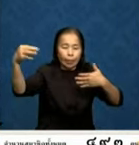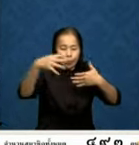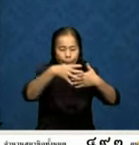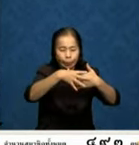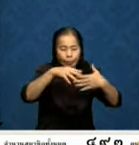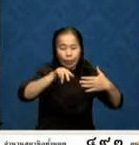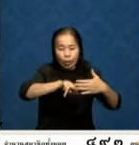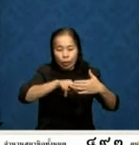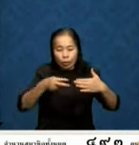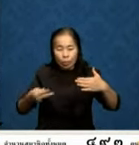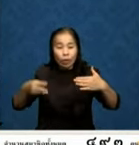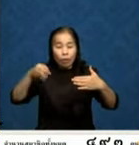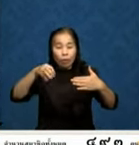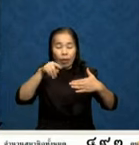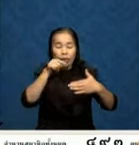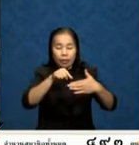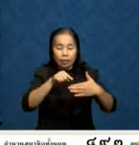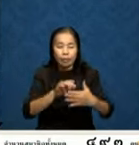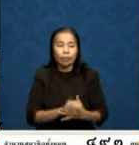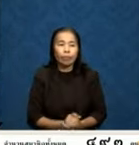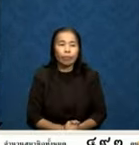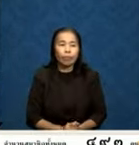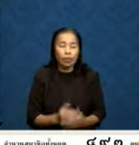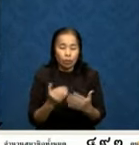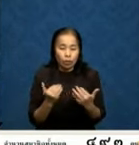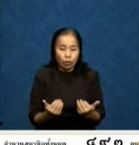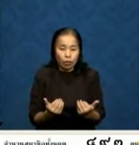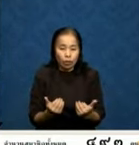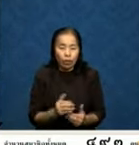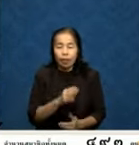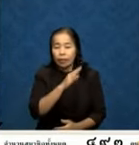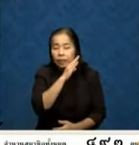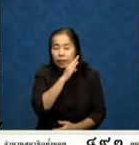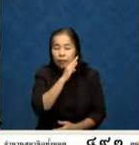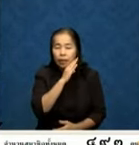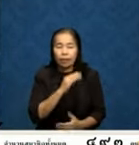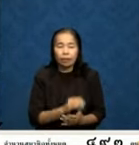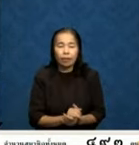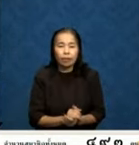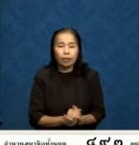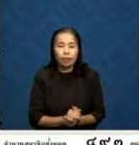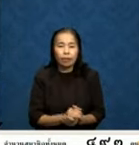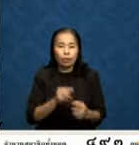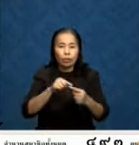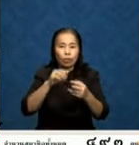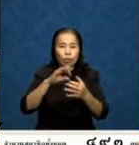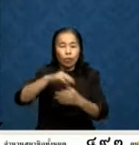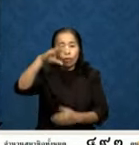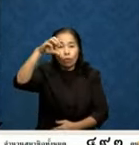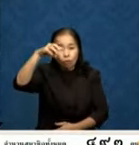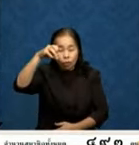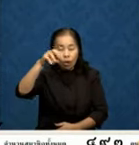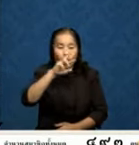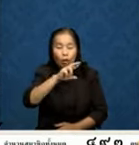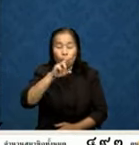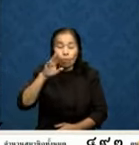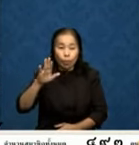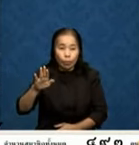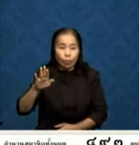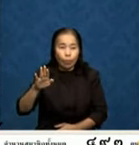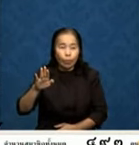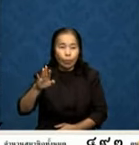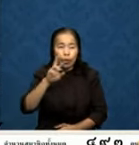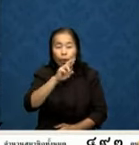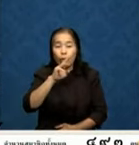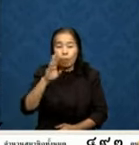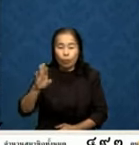ครับซึ่งต้องเรียนตรงนี้เลยครับว่าปัจจุบันเนี่ยถ้าหากว่าเราดูถึงค่าไฟเฉลี่ยในระบบของเราเนี่ยถ้าอย่าง